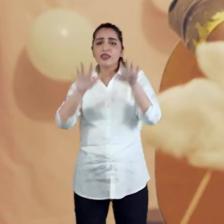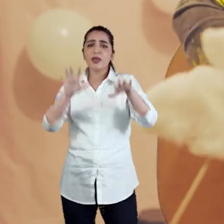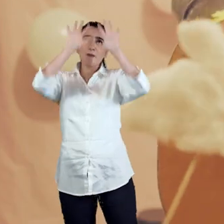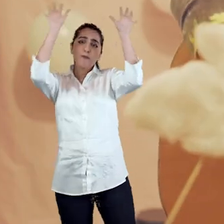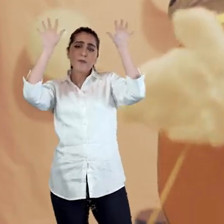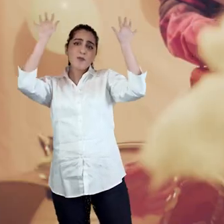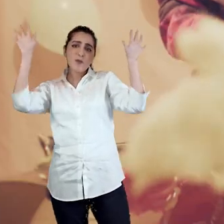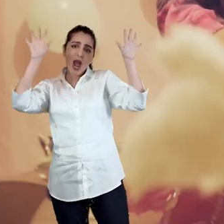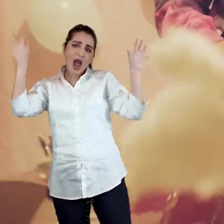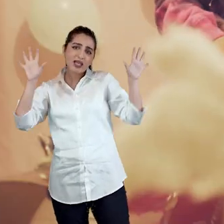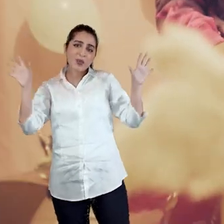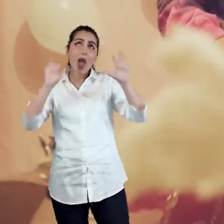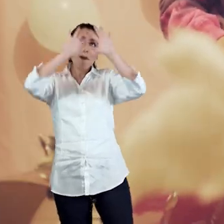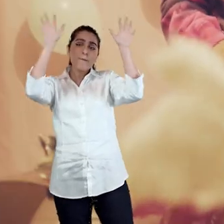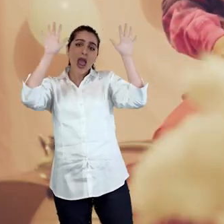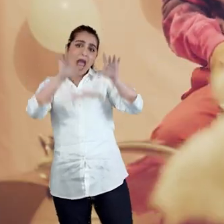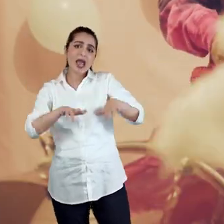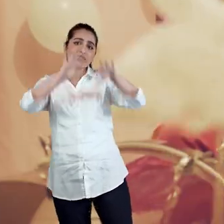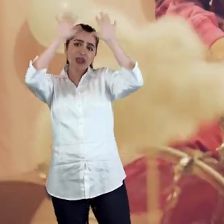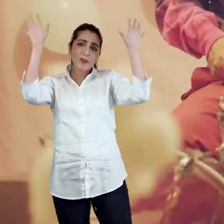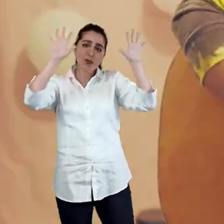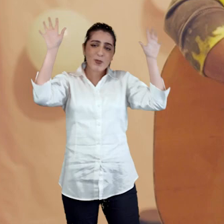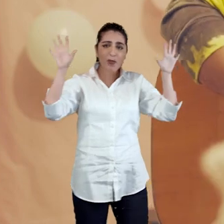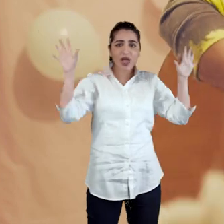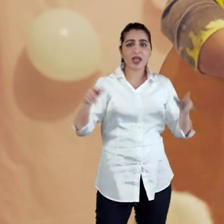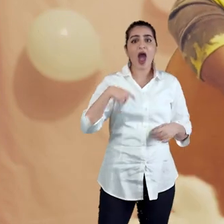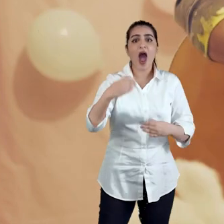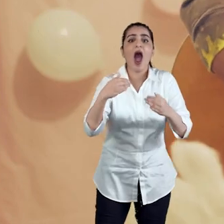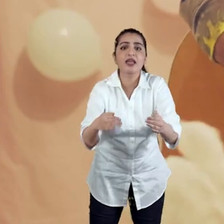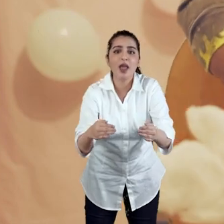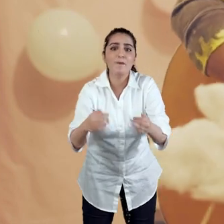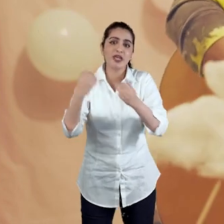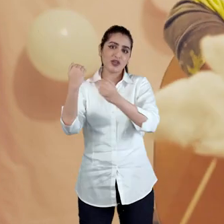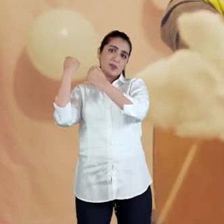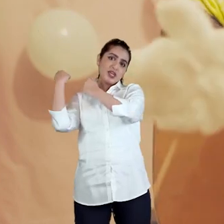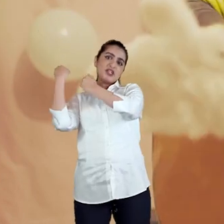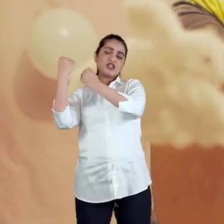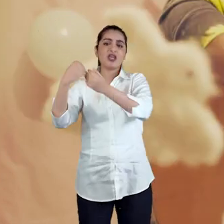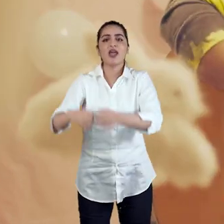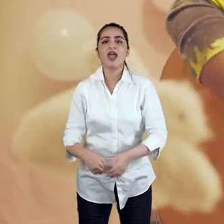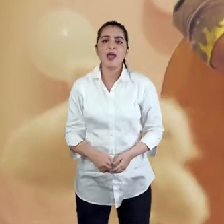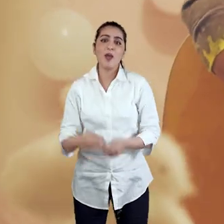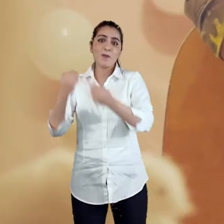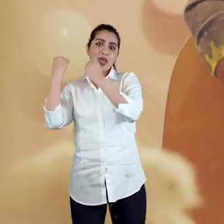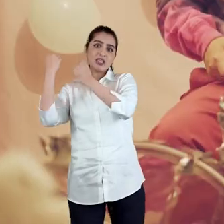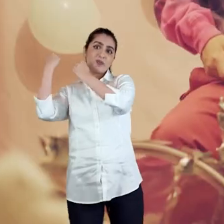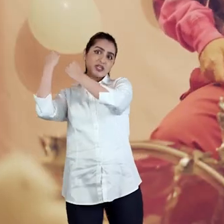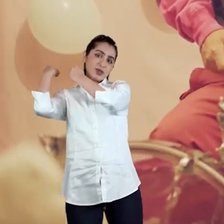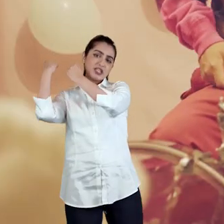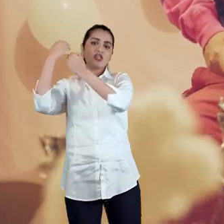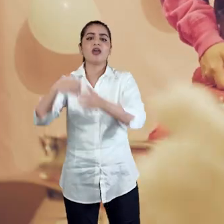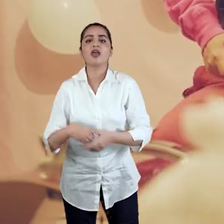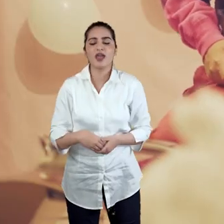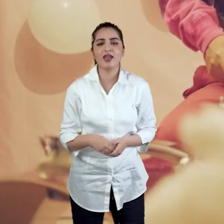बहते बादल, बहते बादल आगे आगे पीछे पीछे,